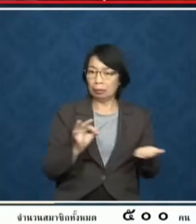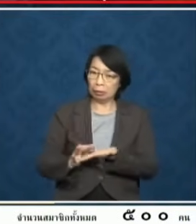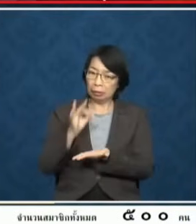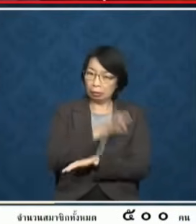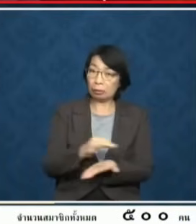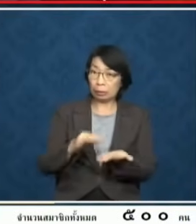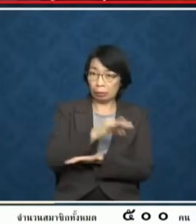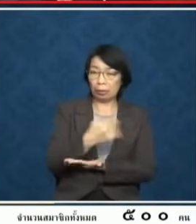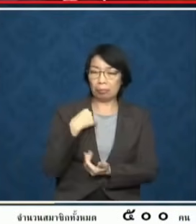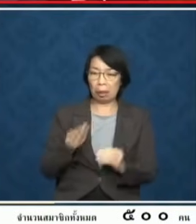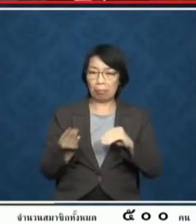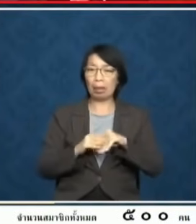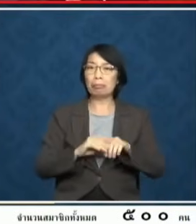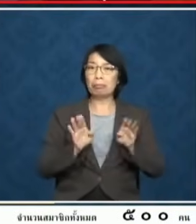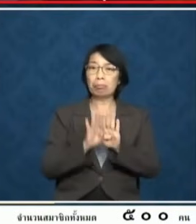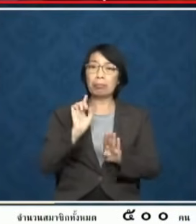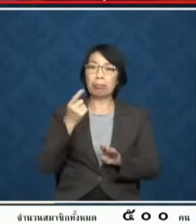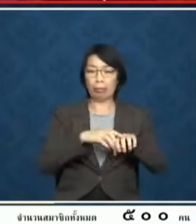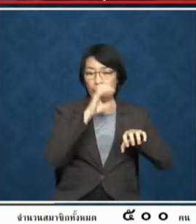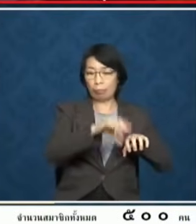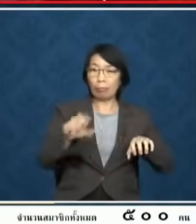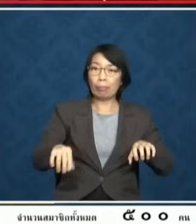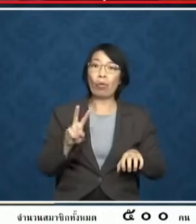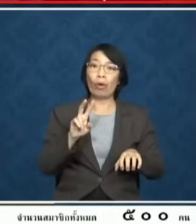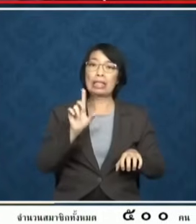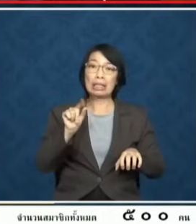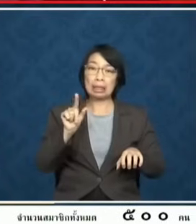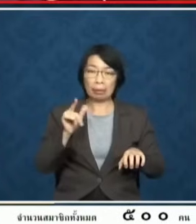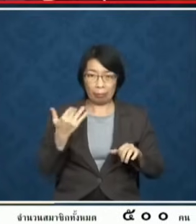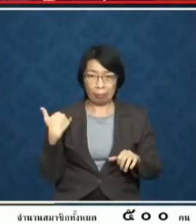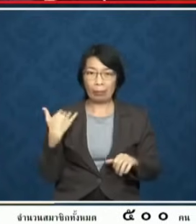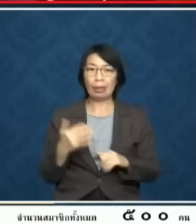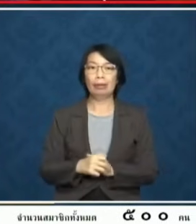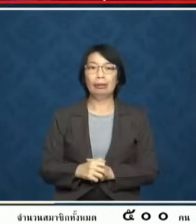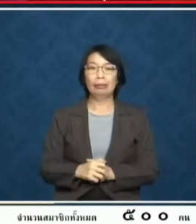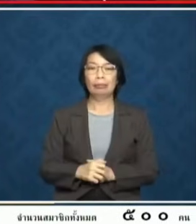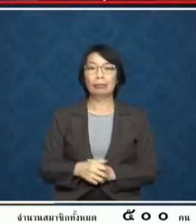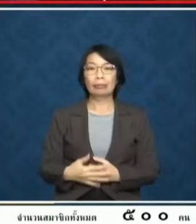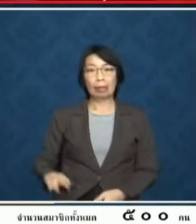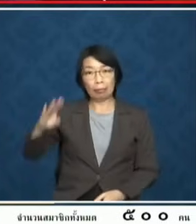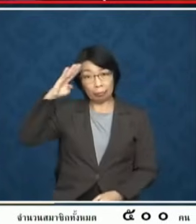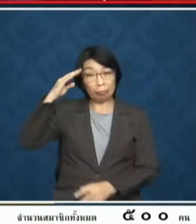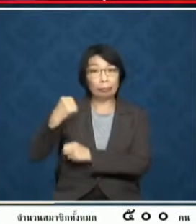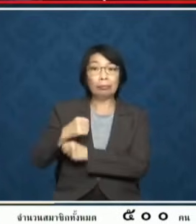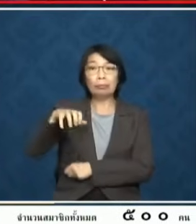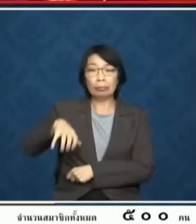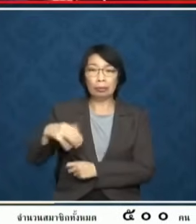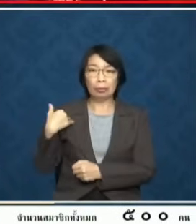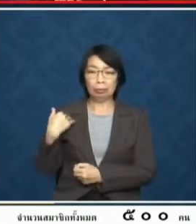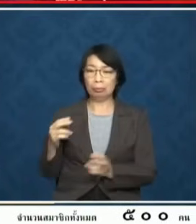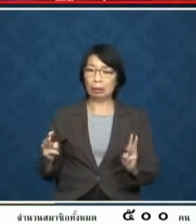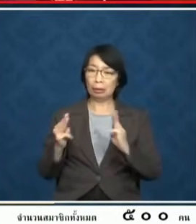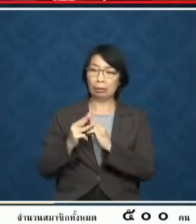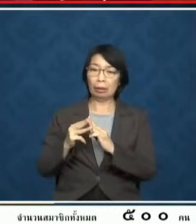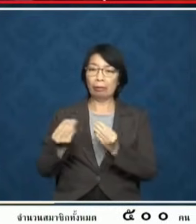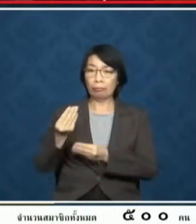โซล่าฟาร์มนะคะส่วนชราชการเพิ่มอีก 100เวตแล้วก็กองทัพก็ด้วยความที่กองทัพยังไม่มีสัญญาซื้อขาย